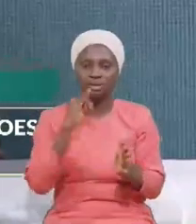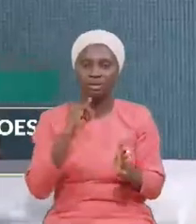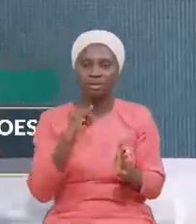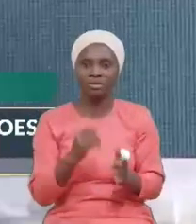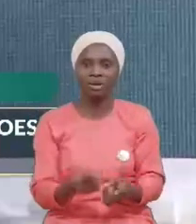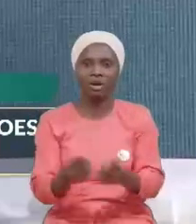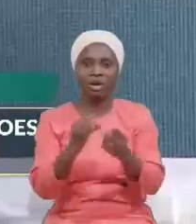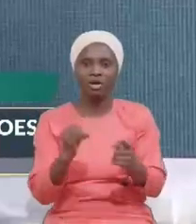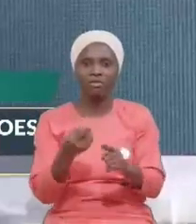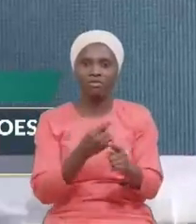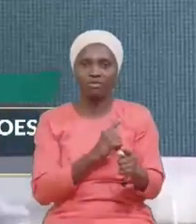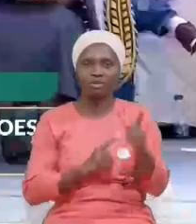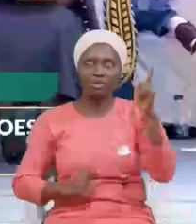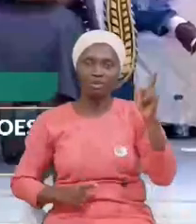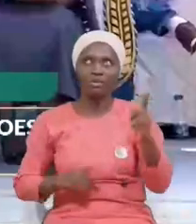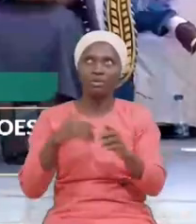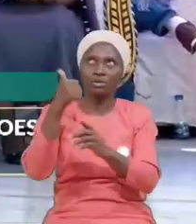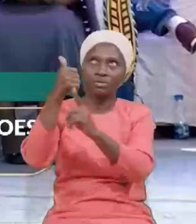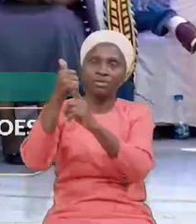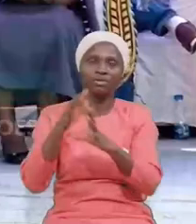Et cela vient du Seigneur lui-même.